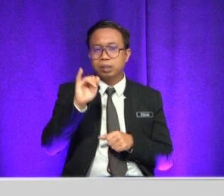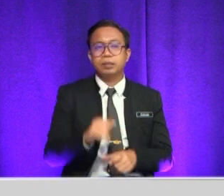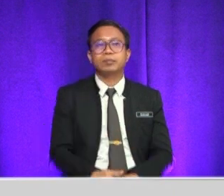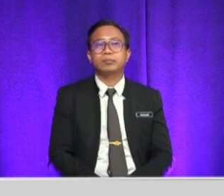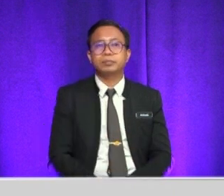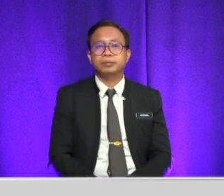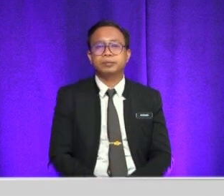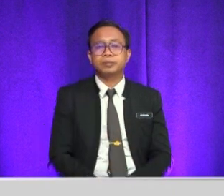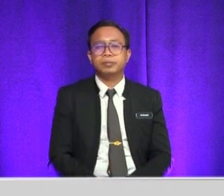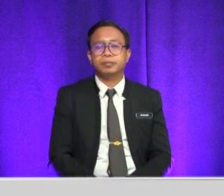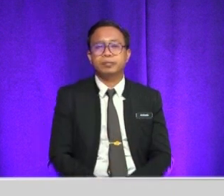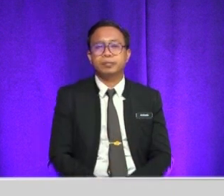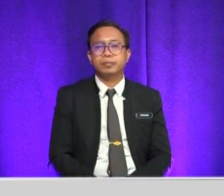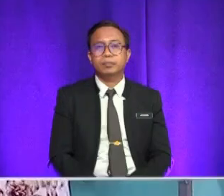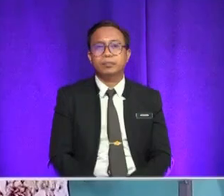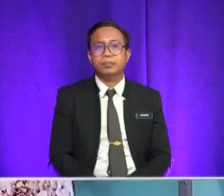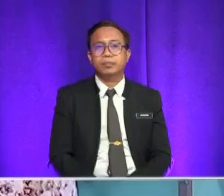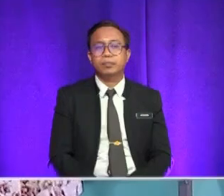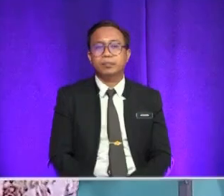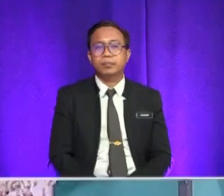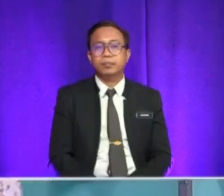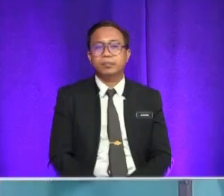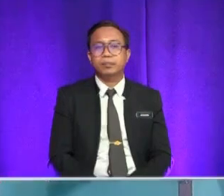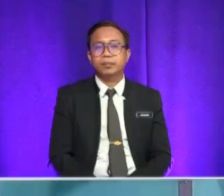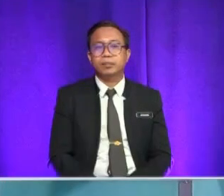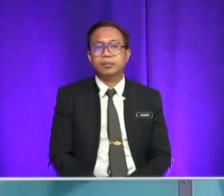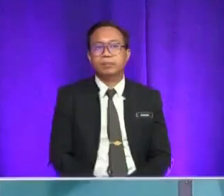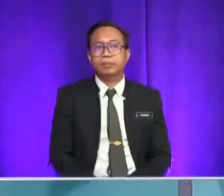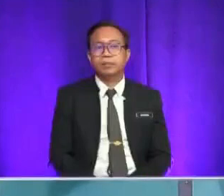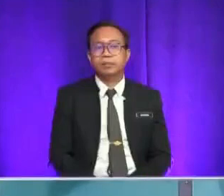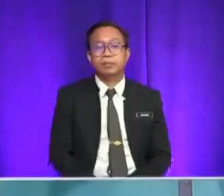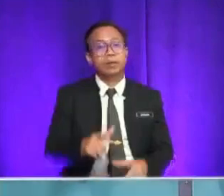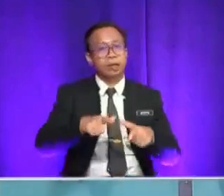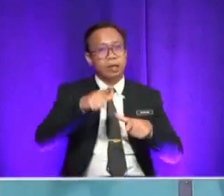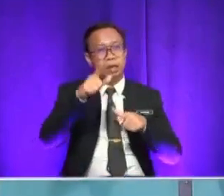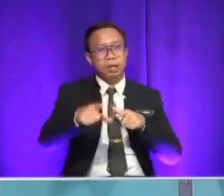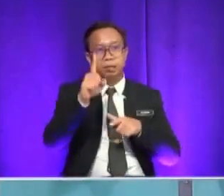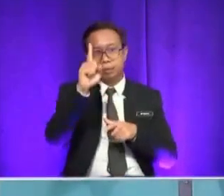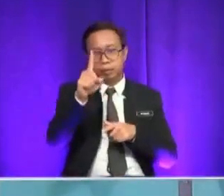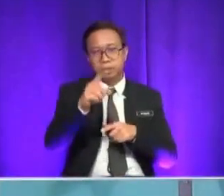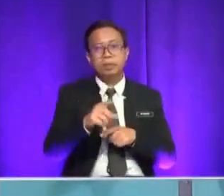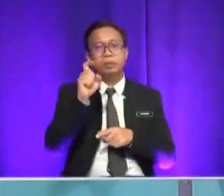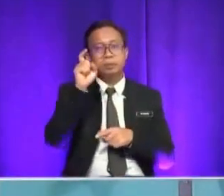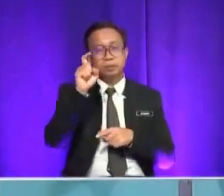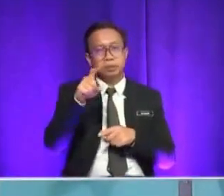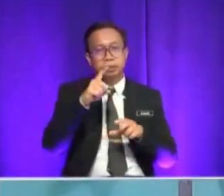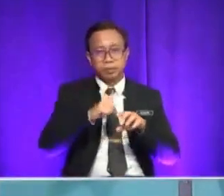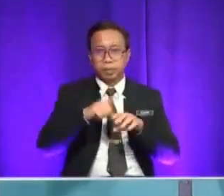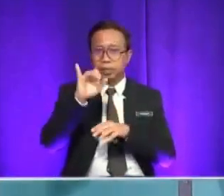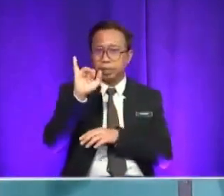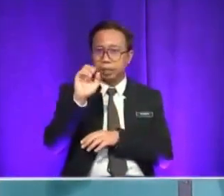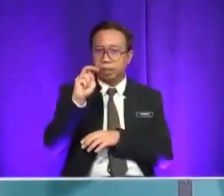Okey, dekat sini saya pergi ya. Okey, jadi langkah pertama, jarum penunjuk mesti pada kedudukan